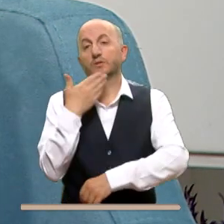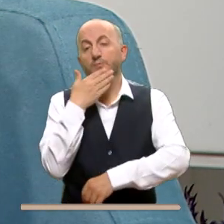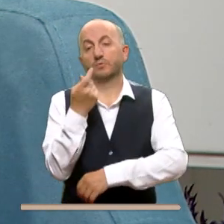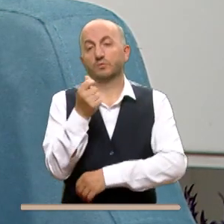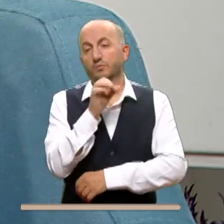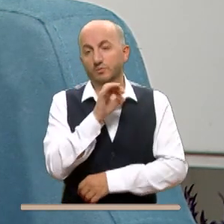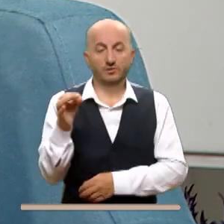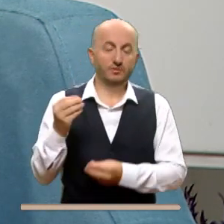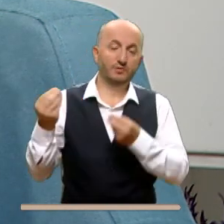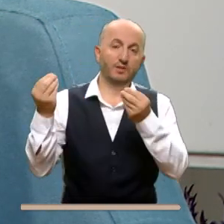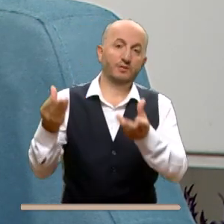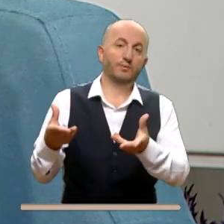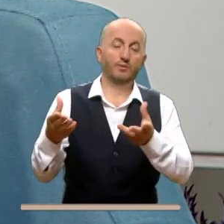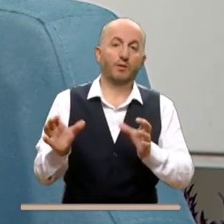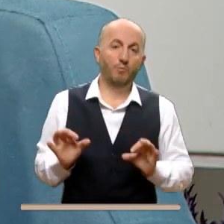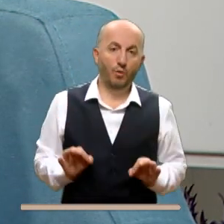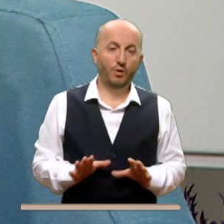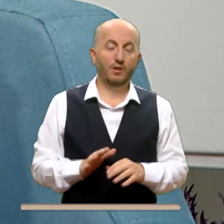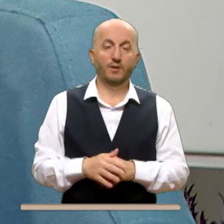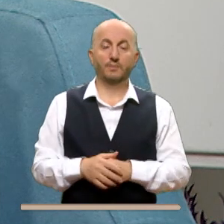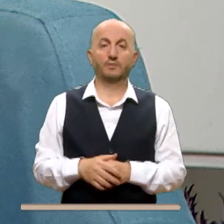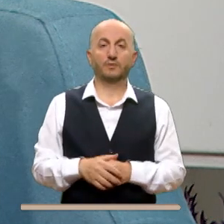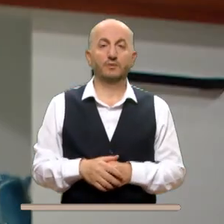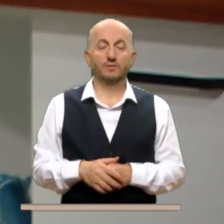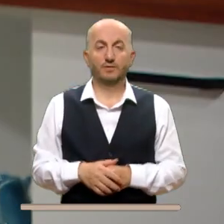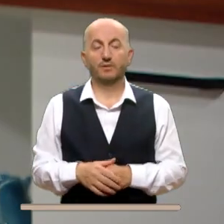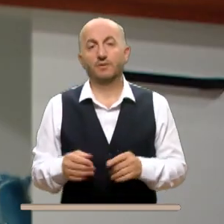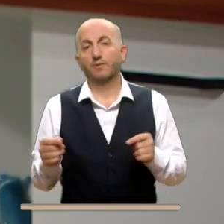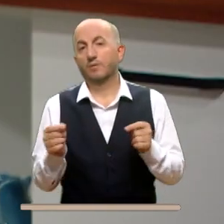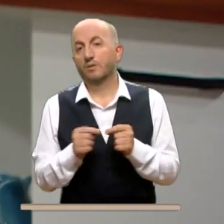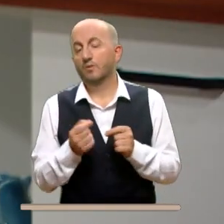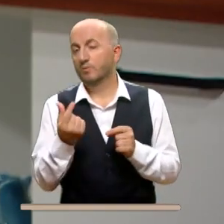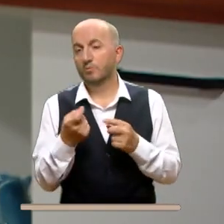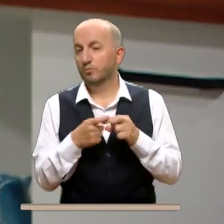ücretsiz takdim ediliyor. Böyle bir durum söz konusu. Bursları da konuşalım hocam.